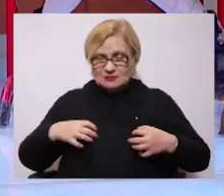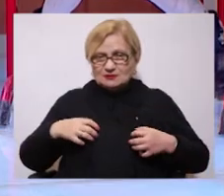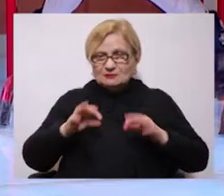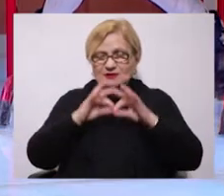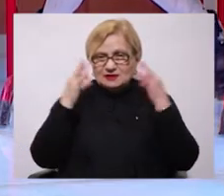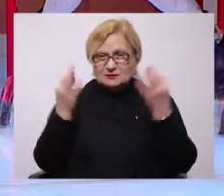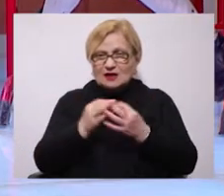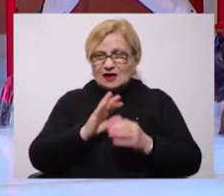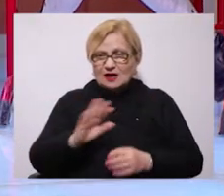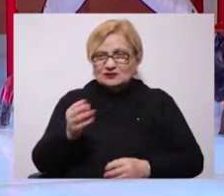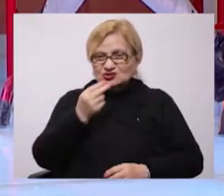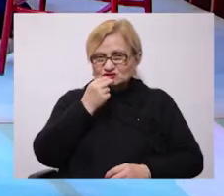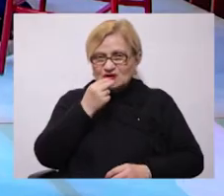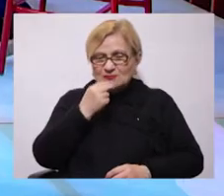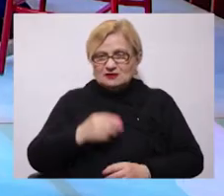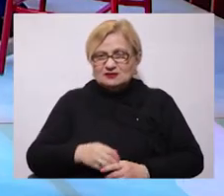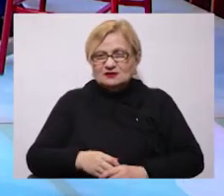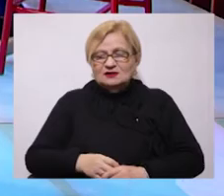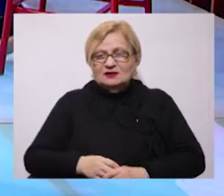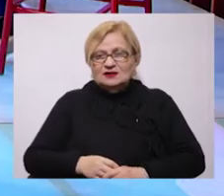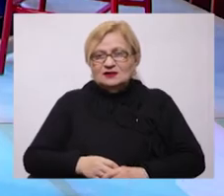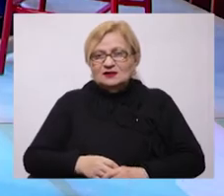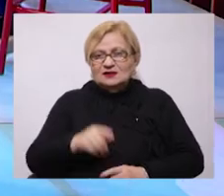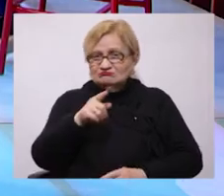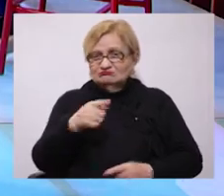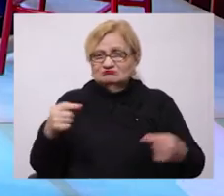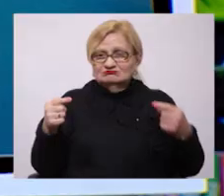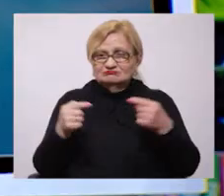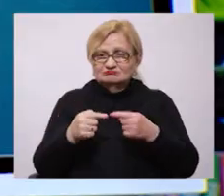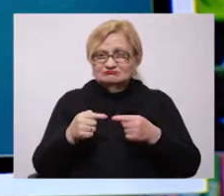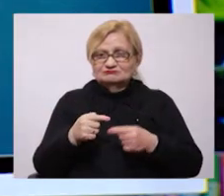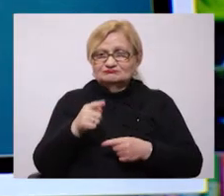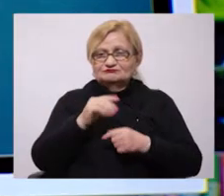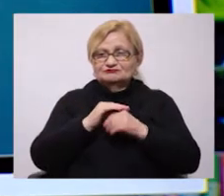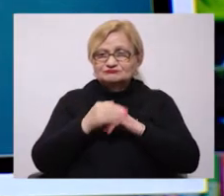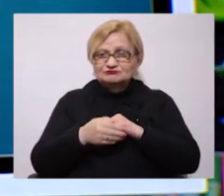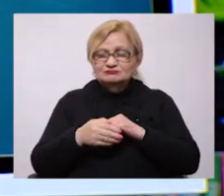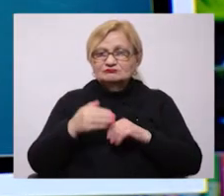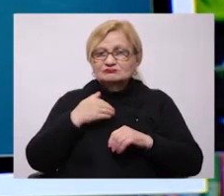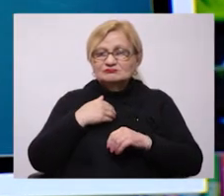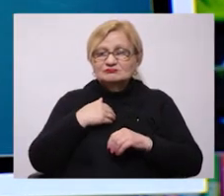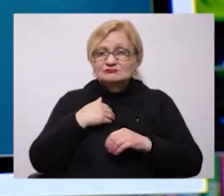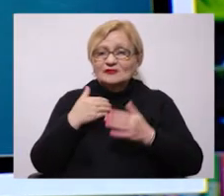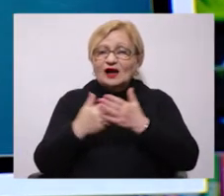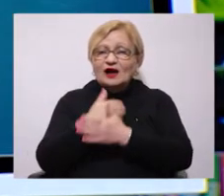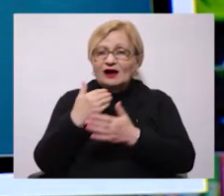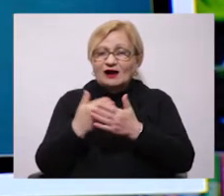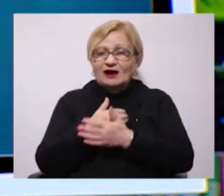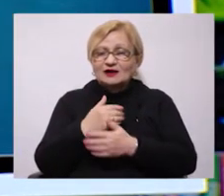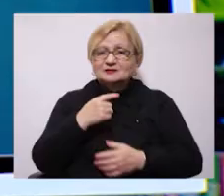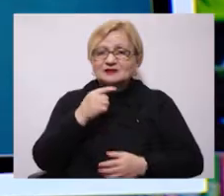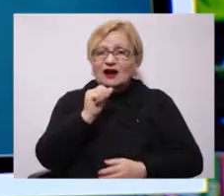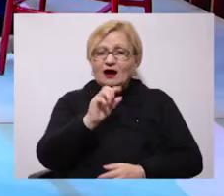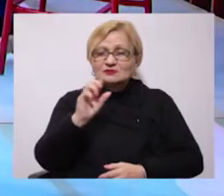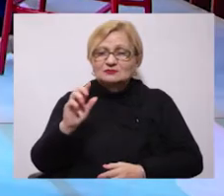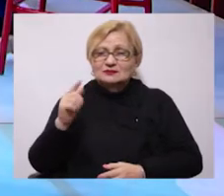მარტორქები ბლინებს არ ჭამენ და ზუსტად აი ამ სათაურში იმალება ჩვენი ახალი ასოებიც, და